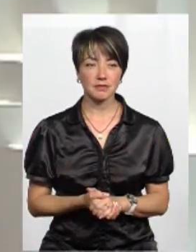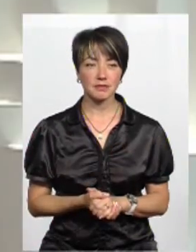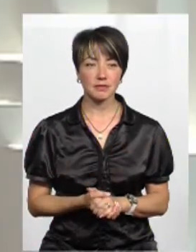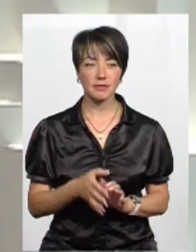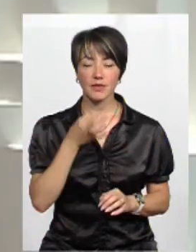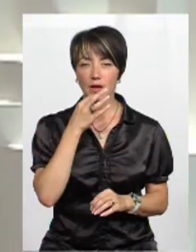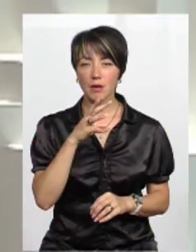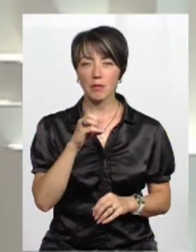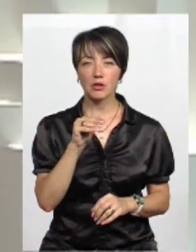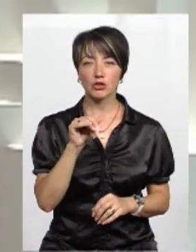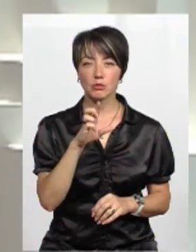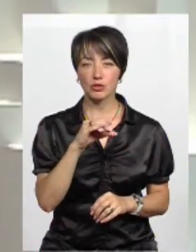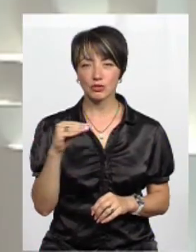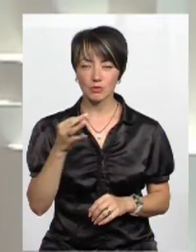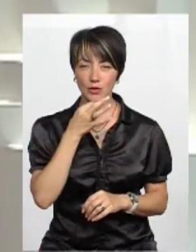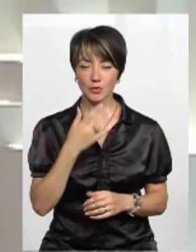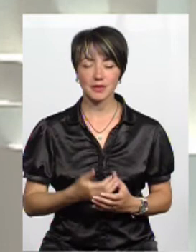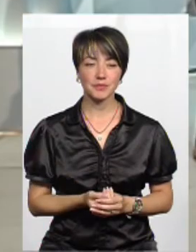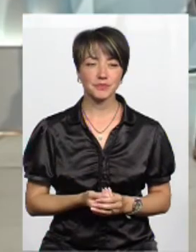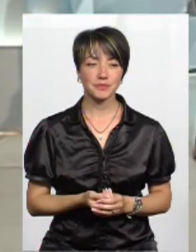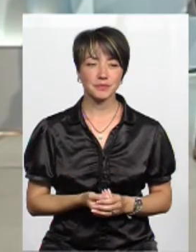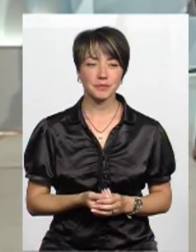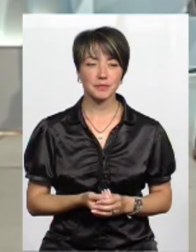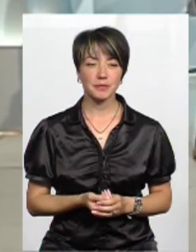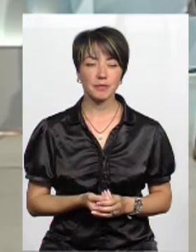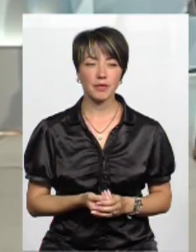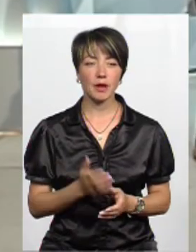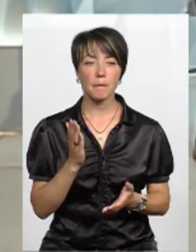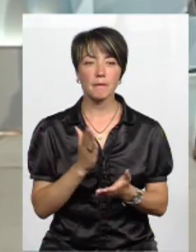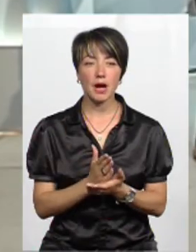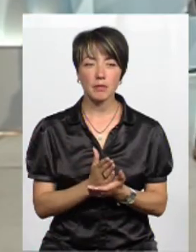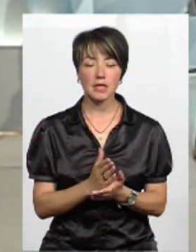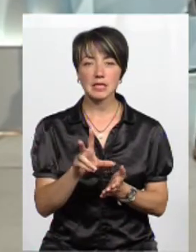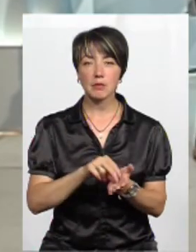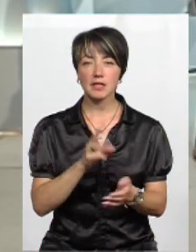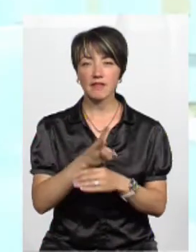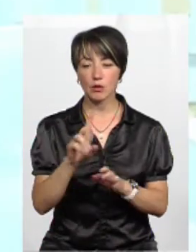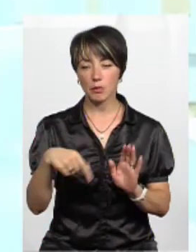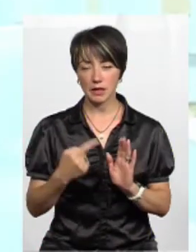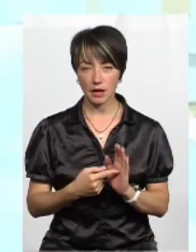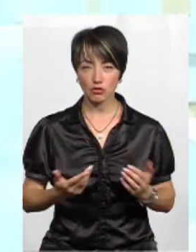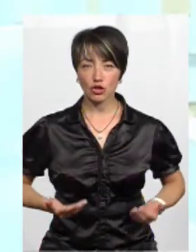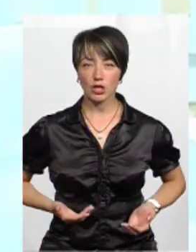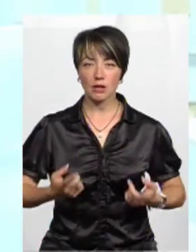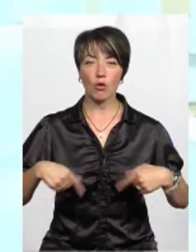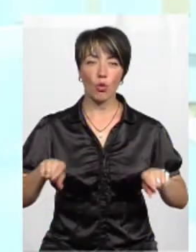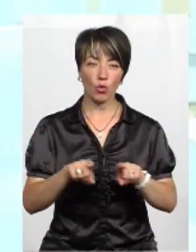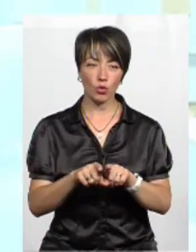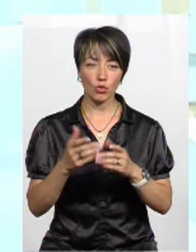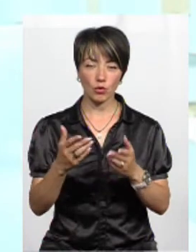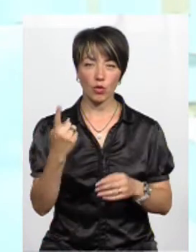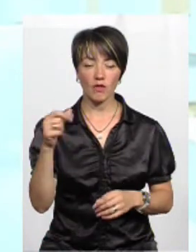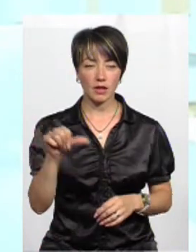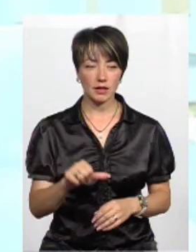Мені подобається Меджибіш наш. Дякую за відповідь. І маємо записані відеопитання від жителів нашого округу.